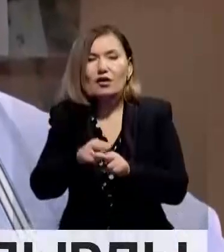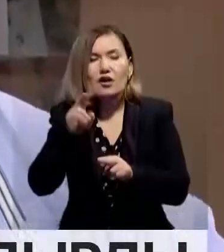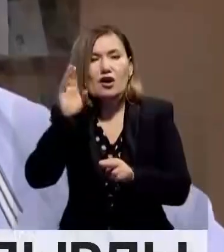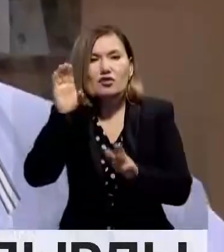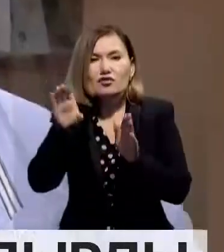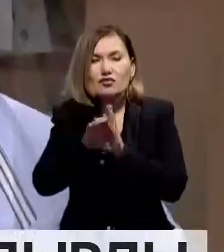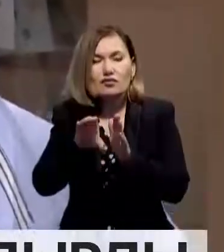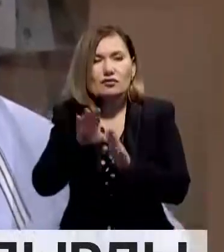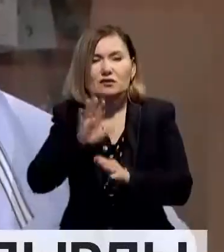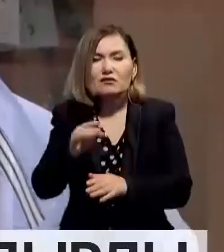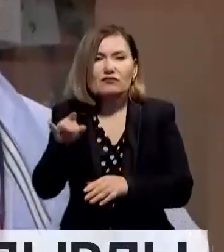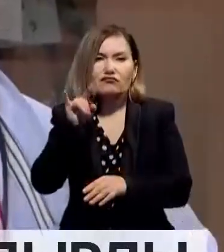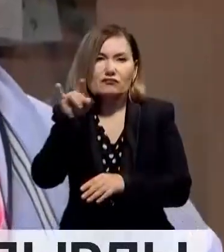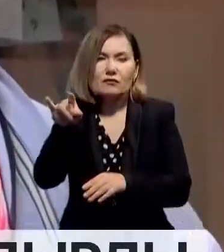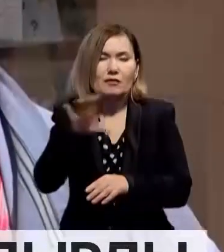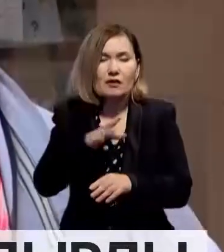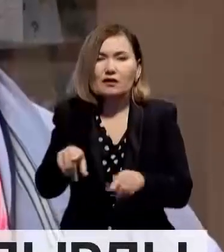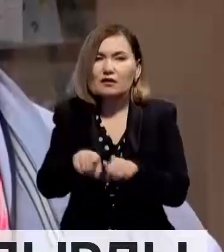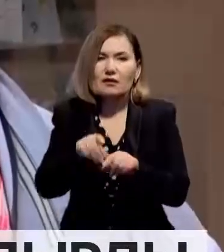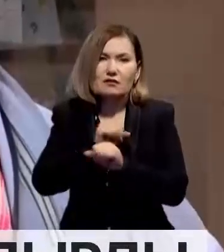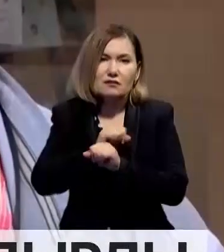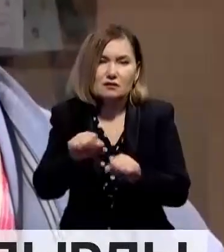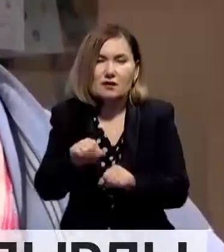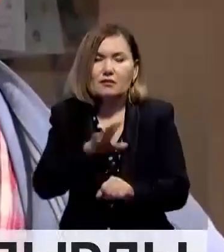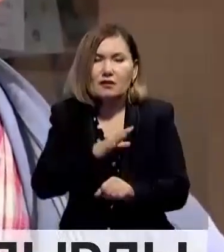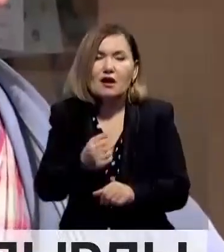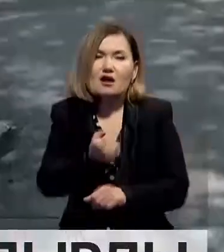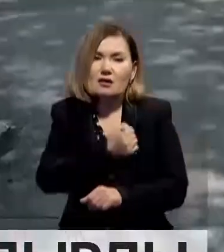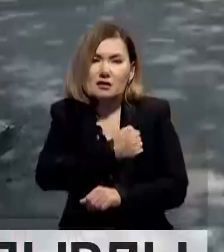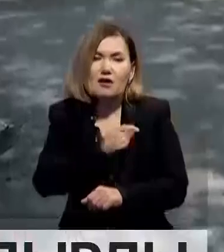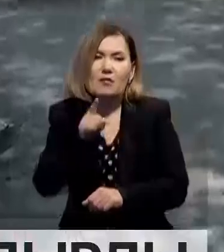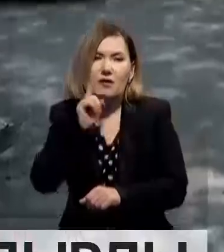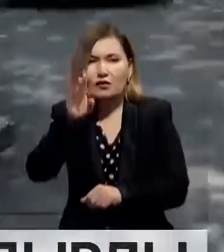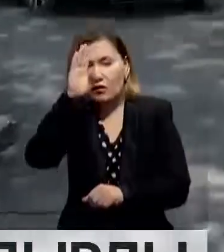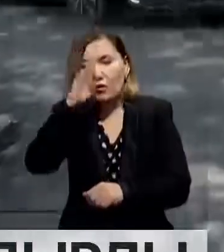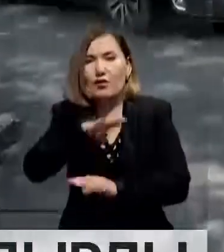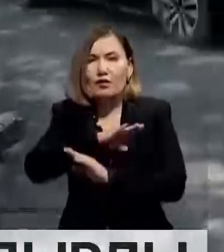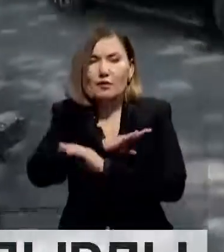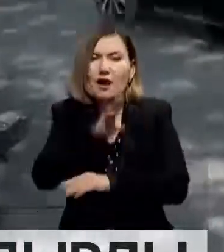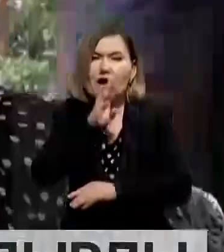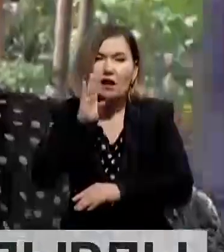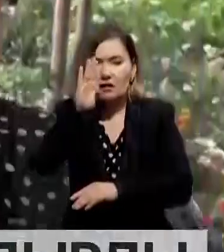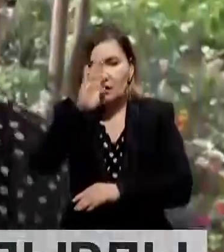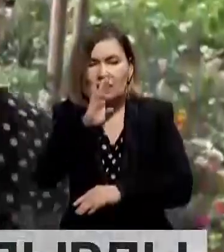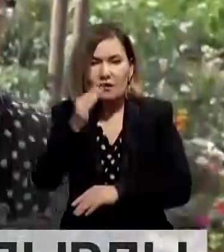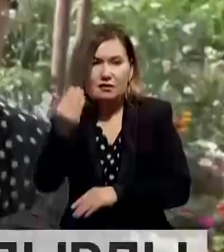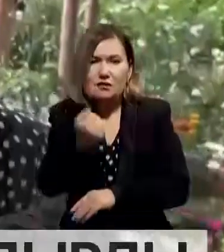Кісілерді қағып өлтірсе не болады? Олай болуы да мүмкін еді ғой. Бірақ баладан айырылу жаман. Ата-анасына обал.